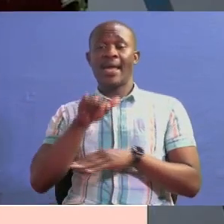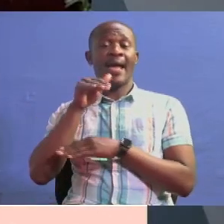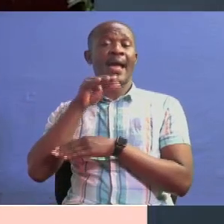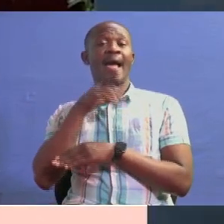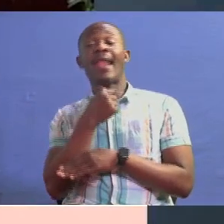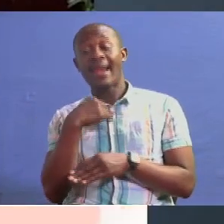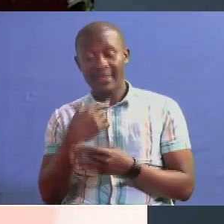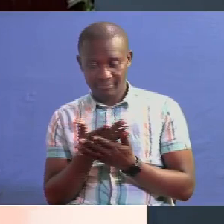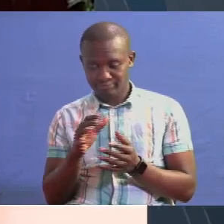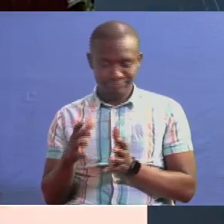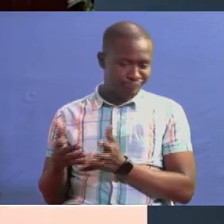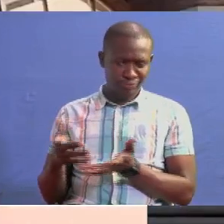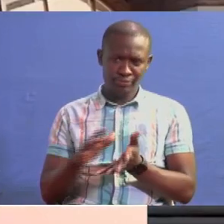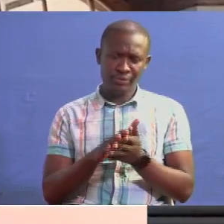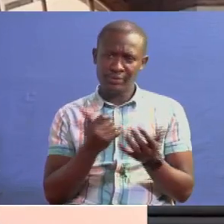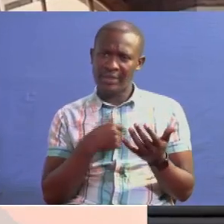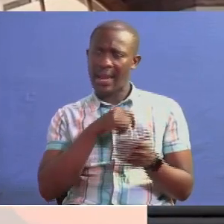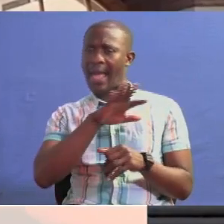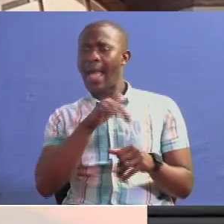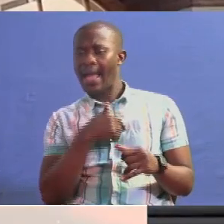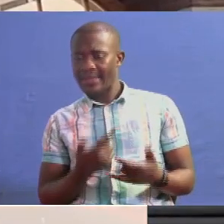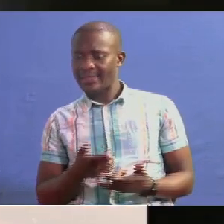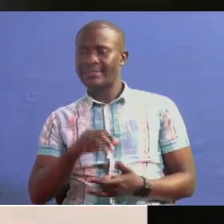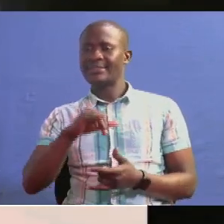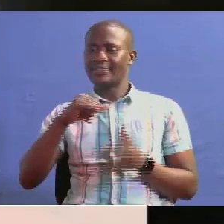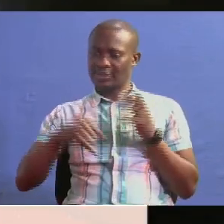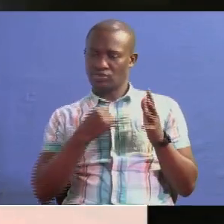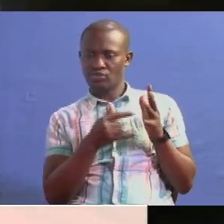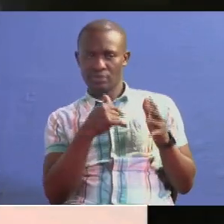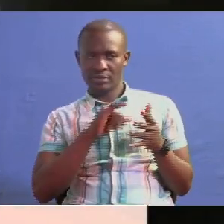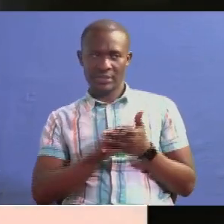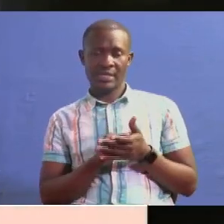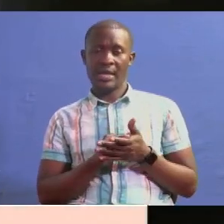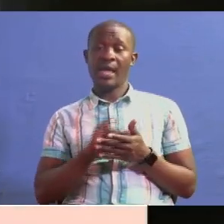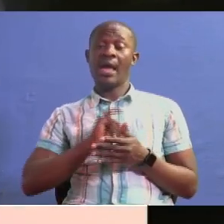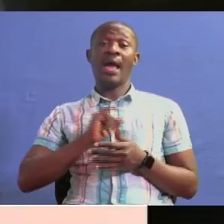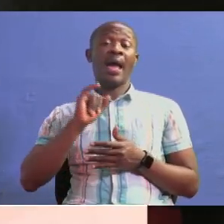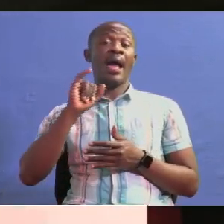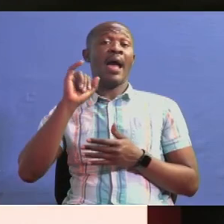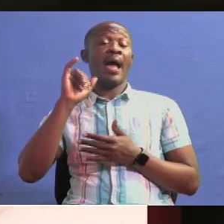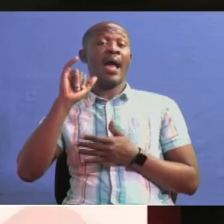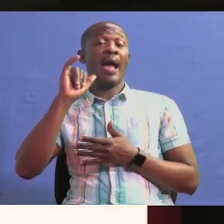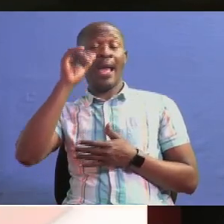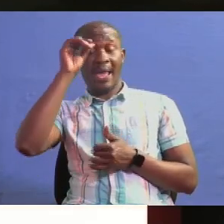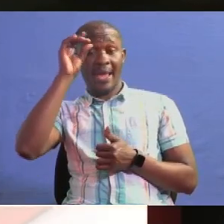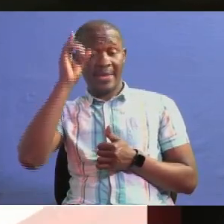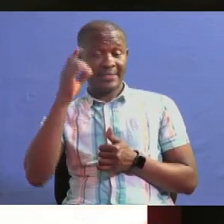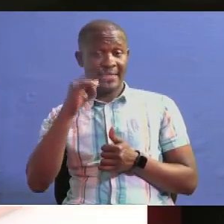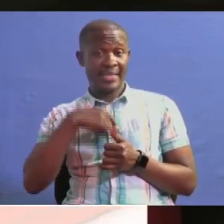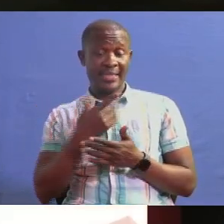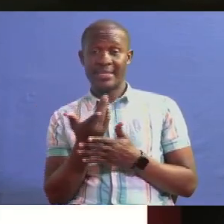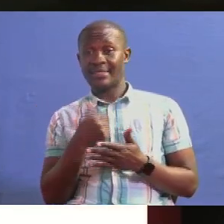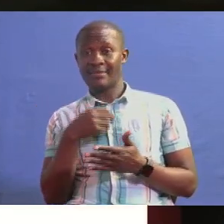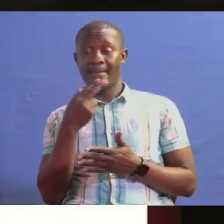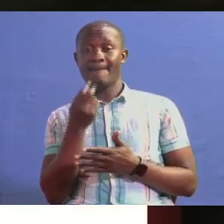kikapu, ballet na zaidi ya yote bioengineering. Niligundua kuwa bila wahandisi wa